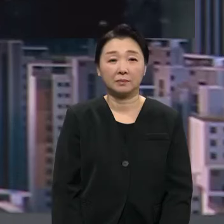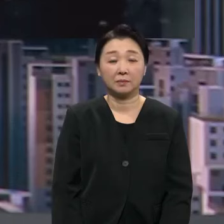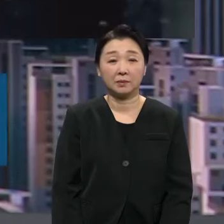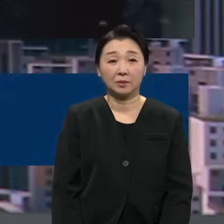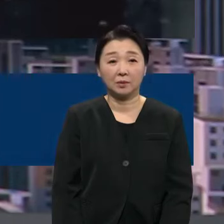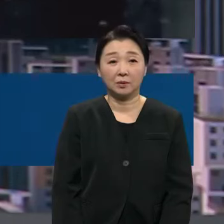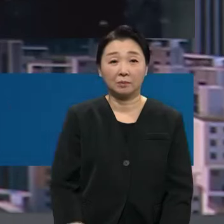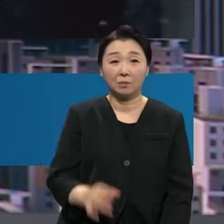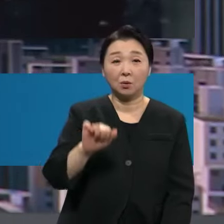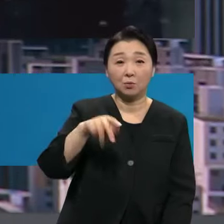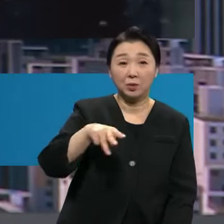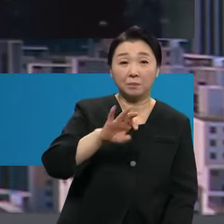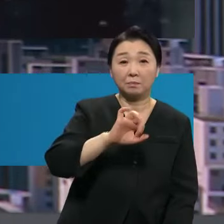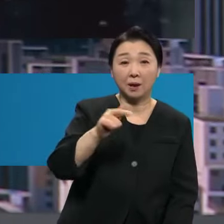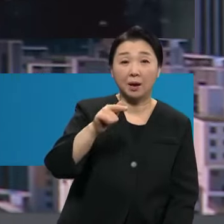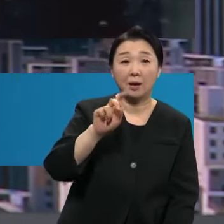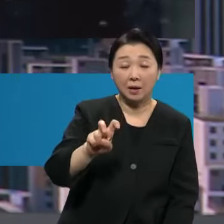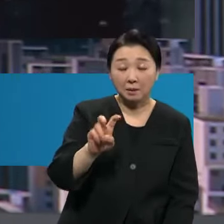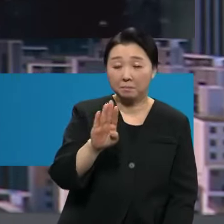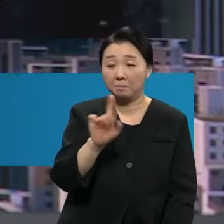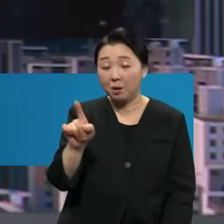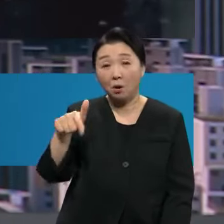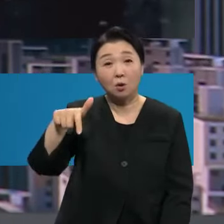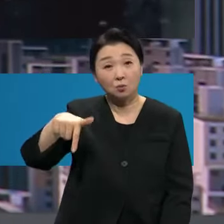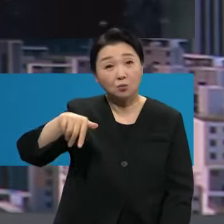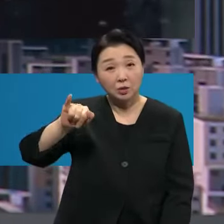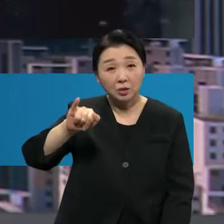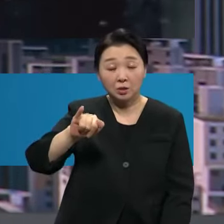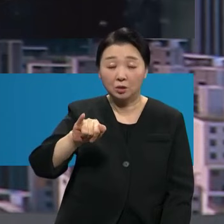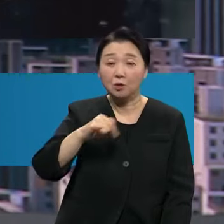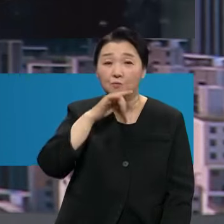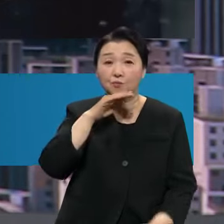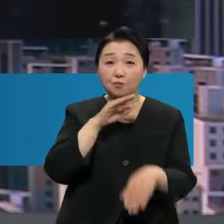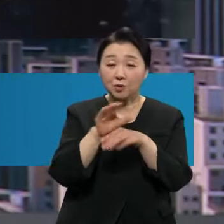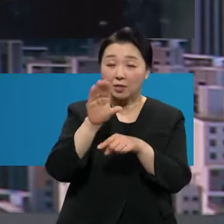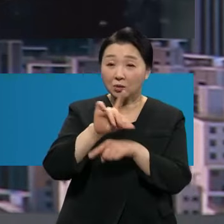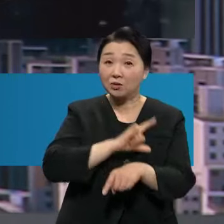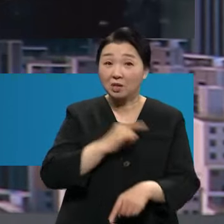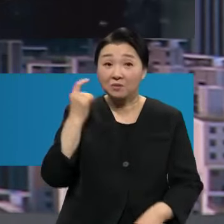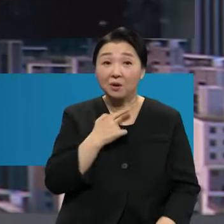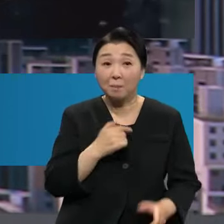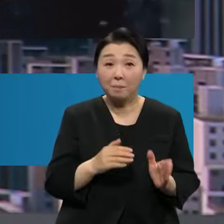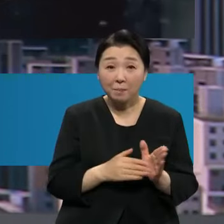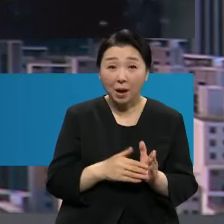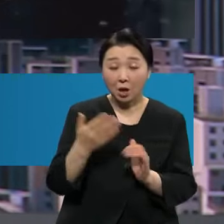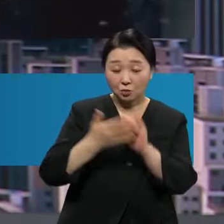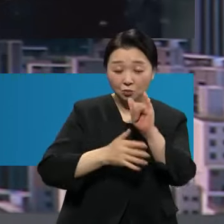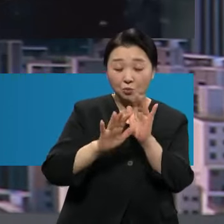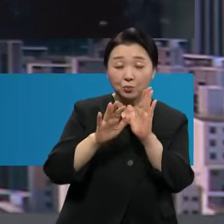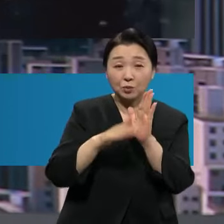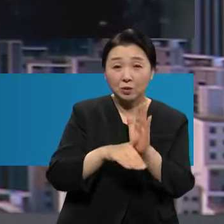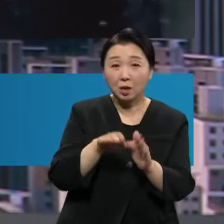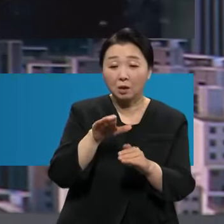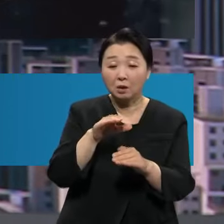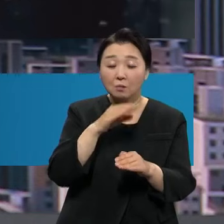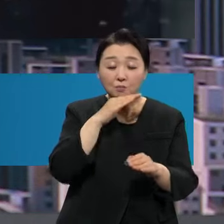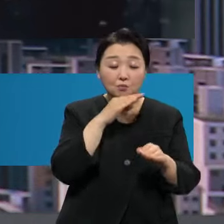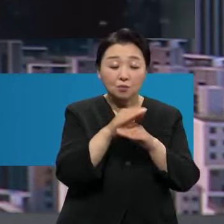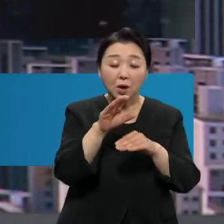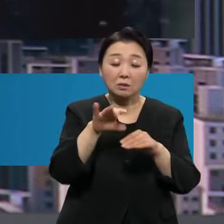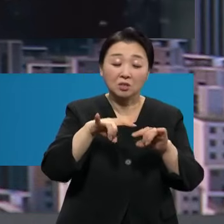휘파람, 뻐꾸기라는 이름의 북한 자동차 이름 들어보셨나요? 최근 한 유튜브 채널에선 북한의 전기차가